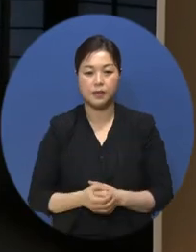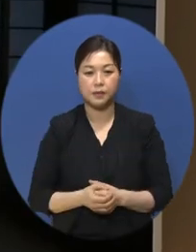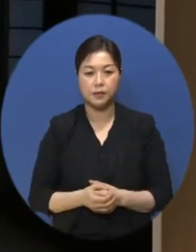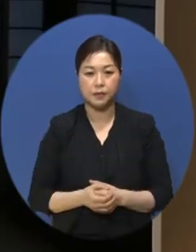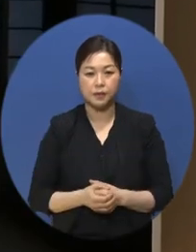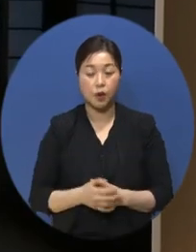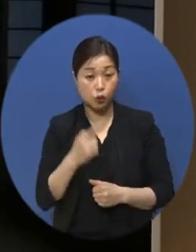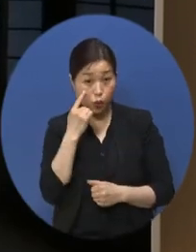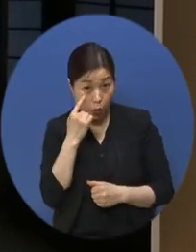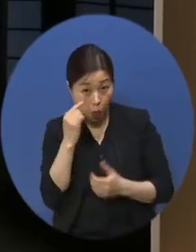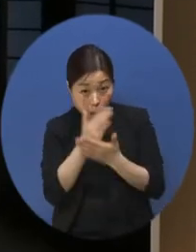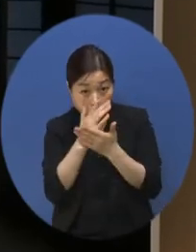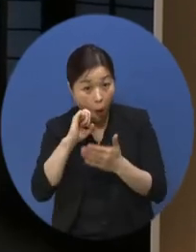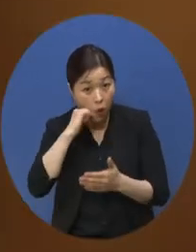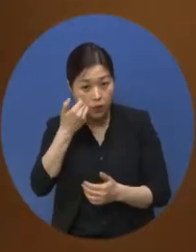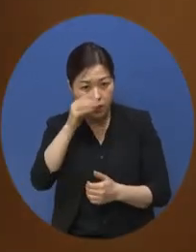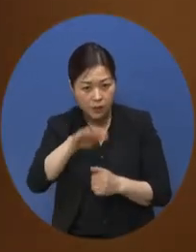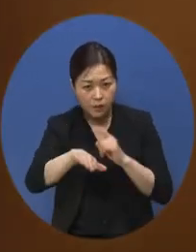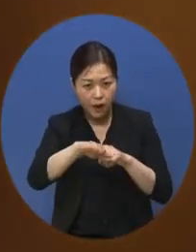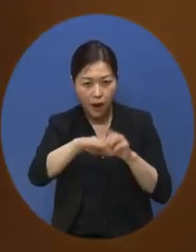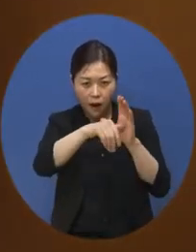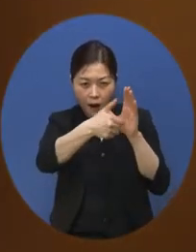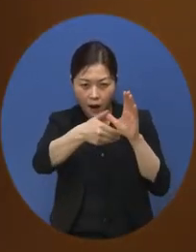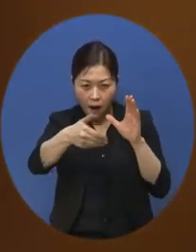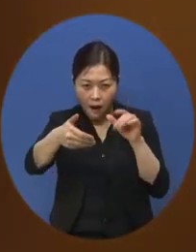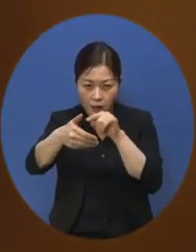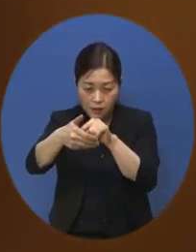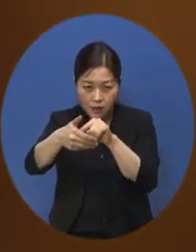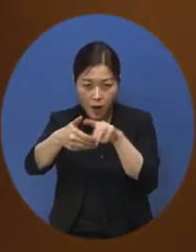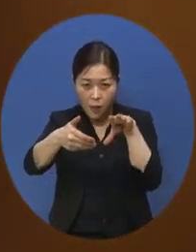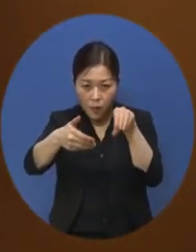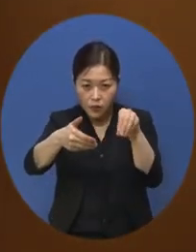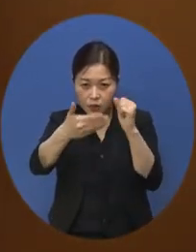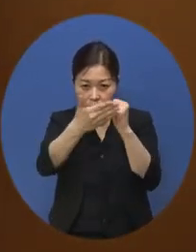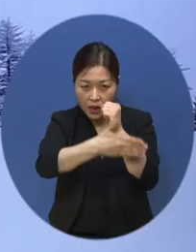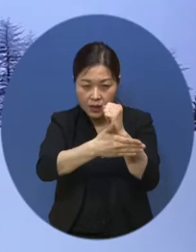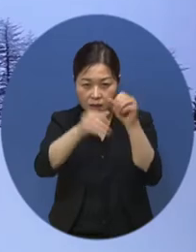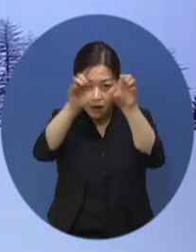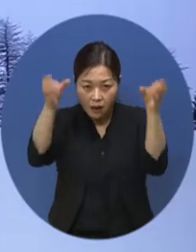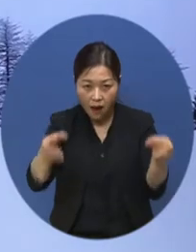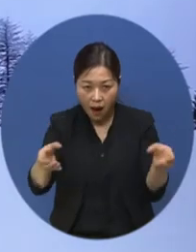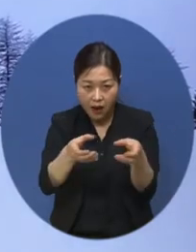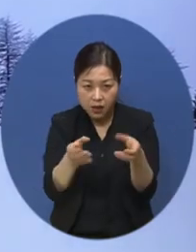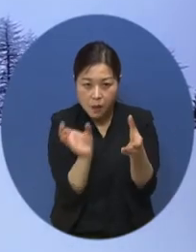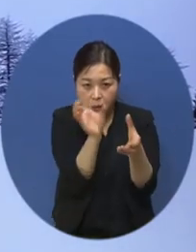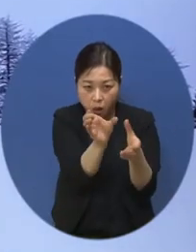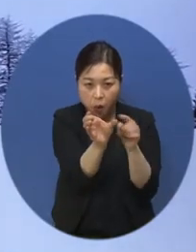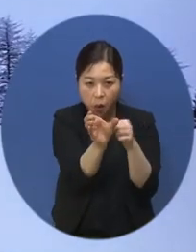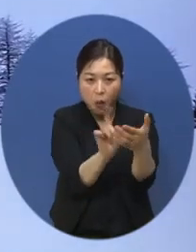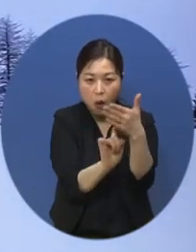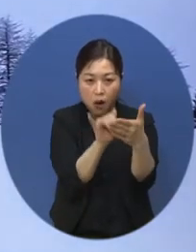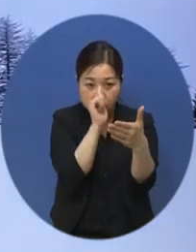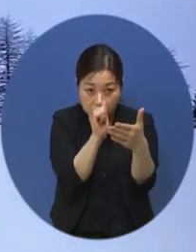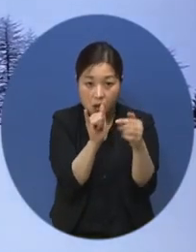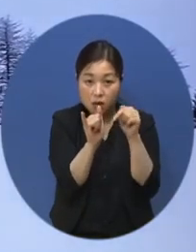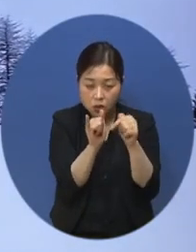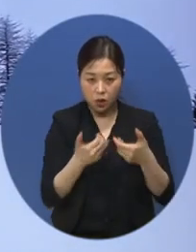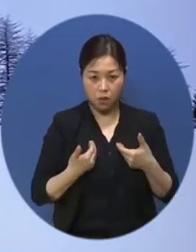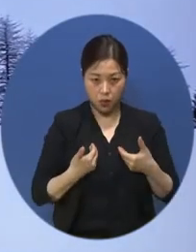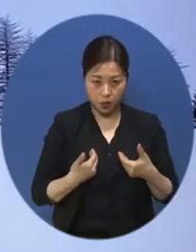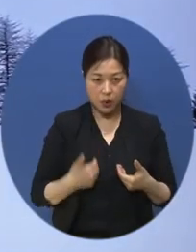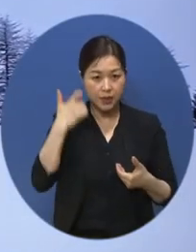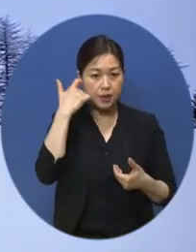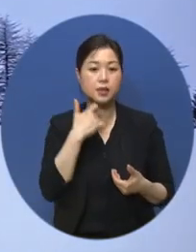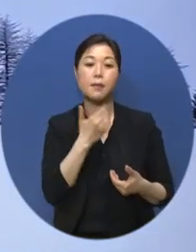식별하기 힘들 지만 흘러가는 시간을 고정된 사진속에 담아 낸 그의 작품들은 고요함과 차분함을